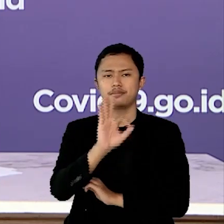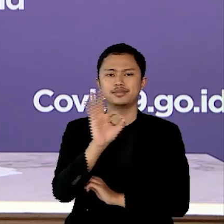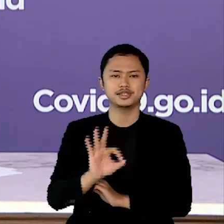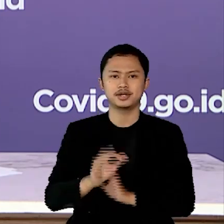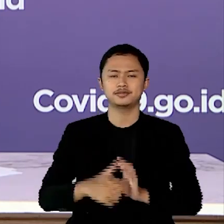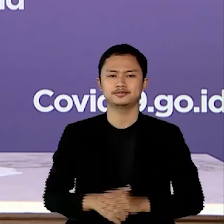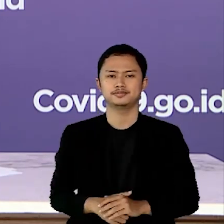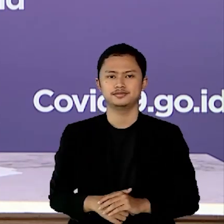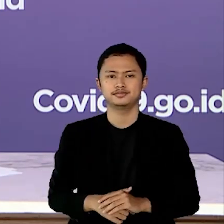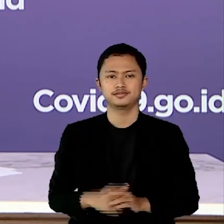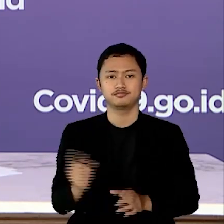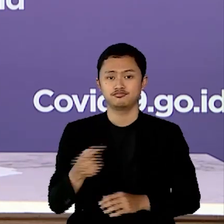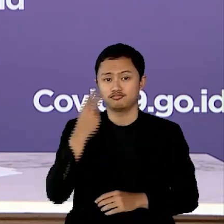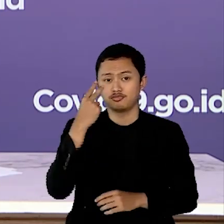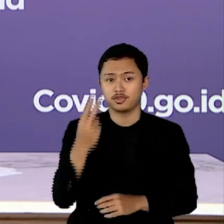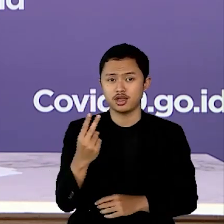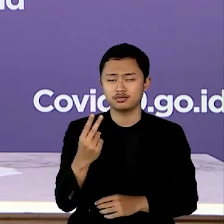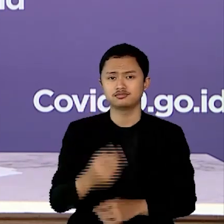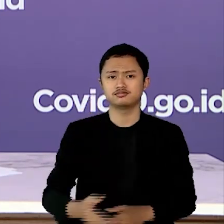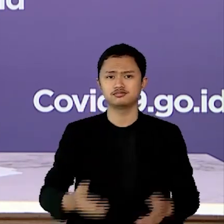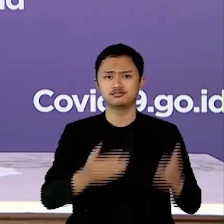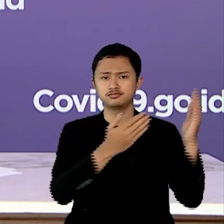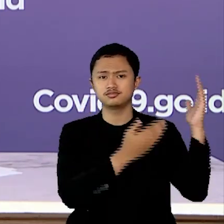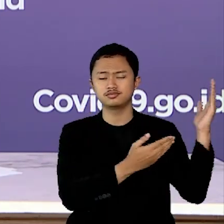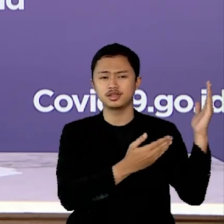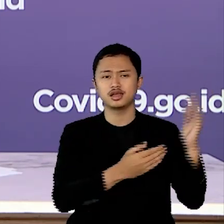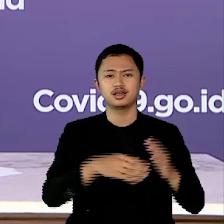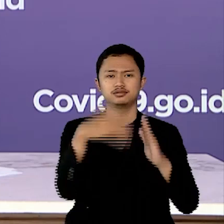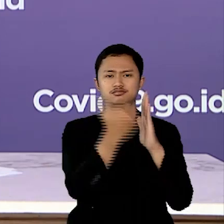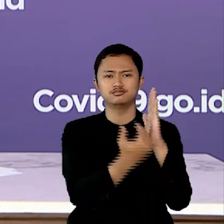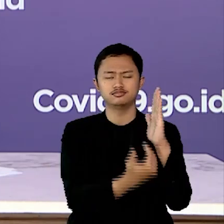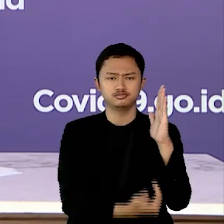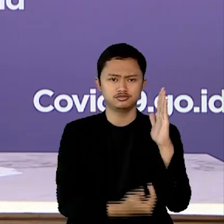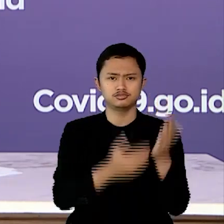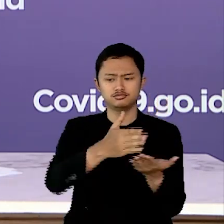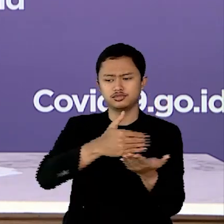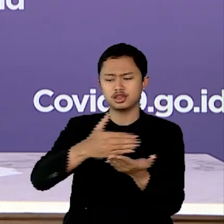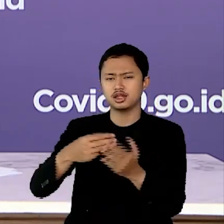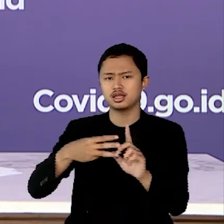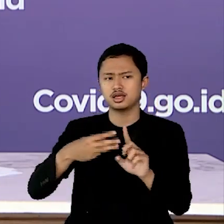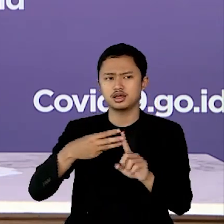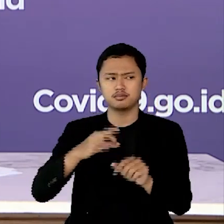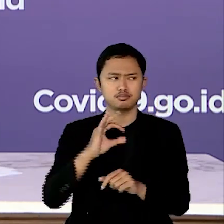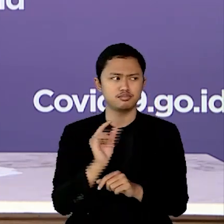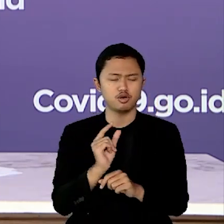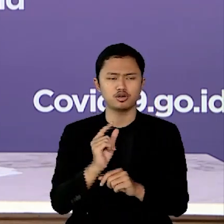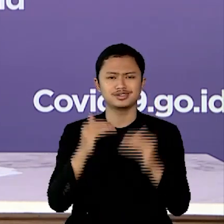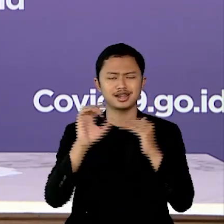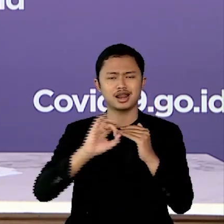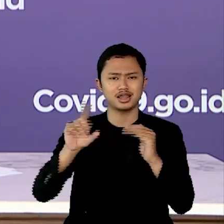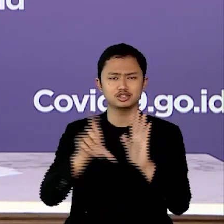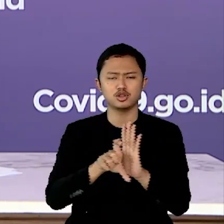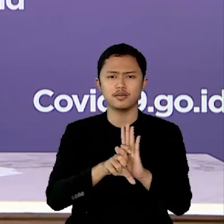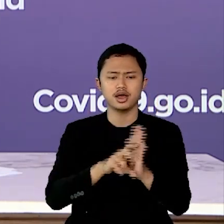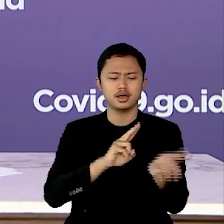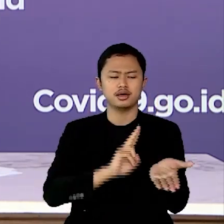kemudian selain kita melihat data dari boraks Kita juga bisa melihat dari indikator lainnya yaitu